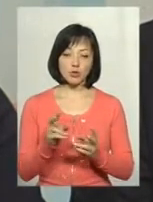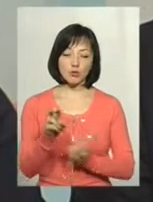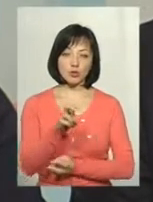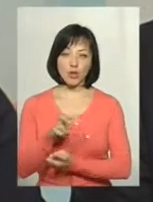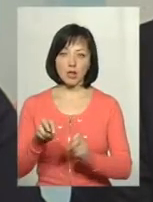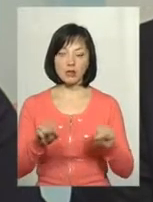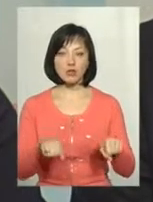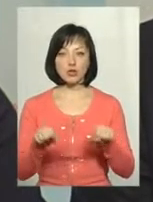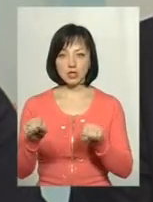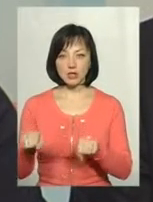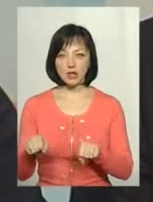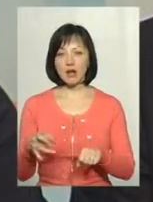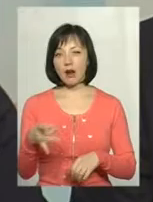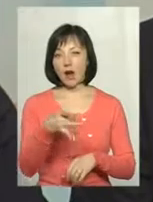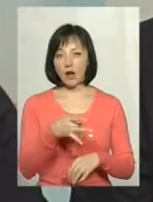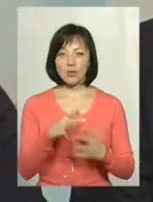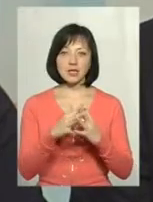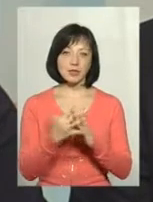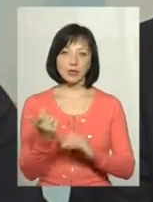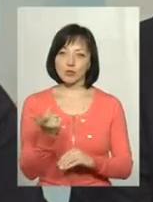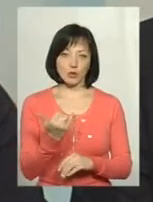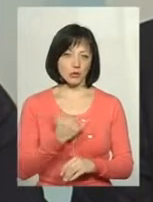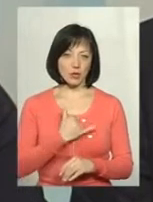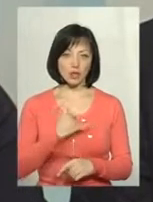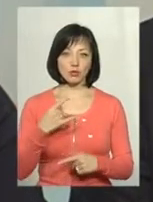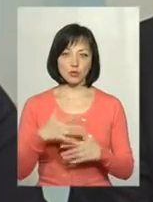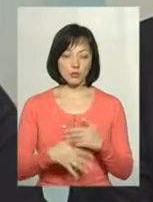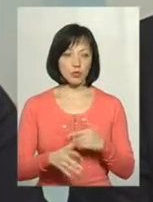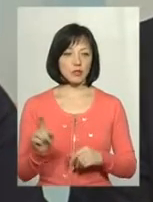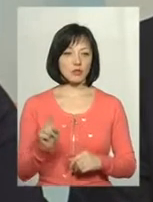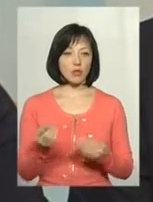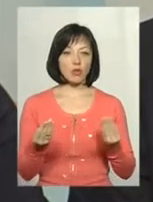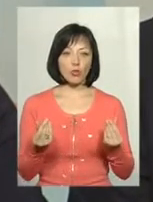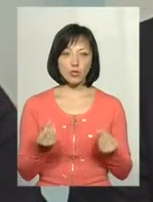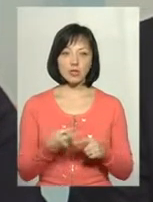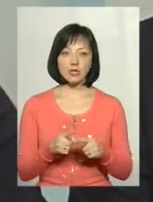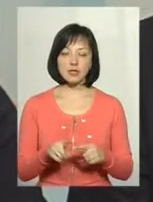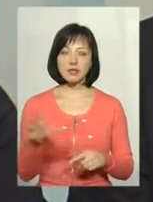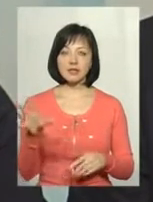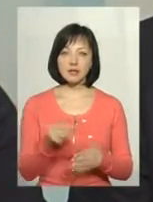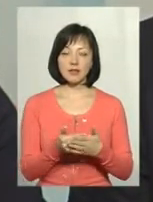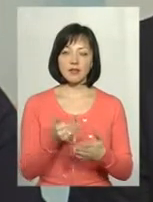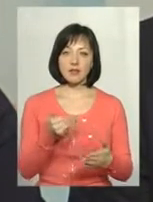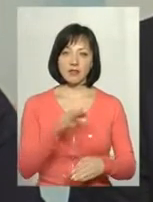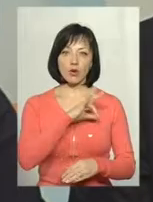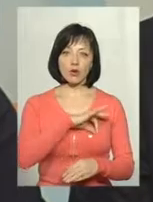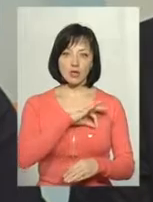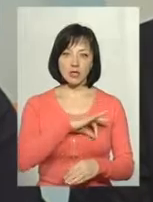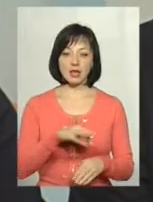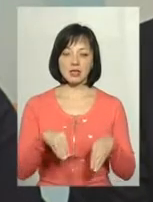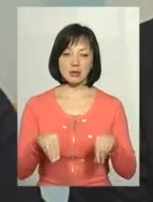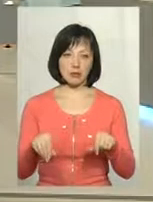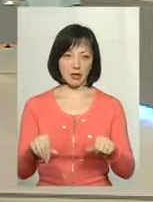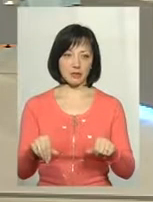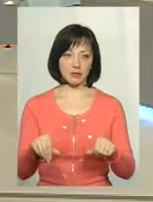вишукувати можливості працювати. Ну, район сільськогосподарський, зрозуміло, що кошти це всі йдуть від використання, освоєння